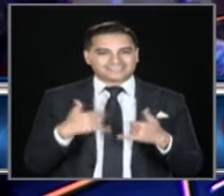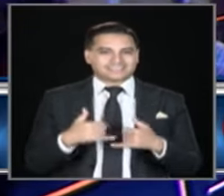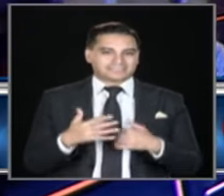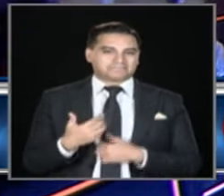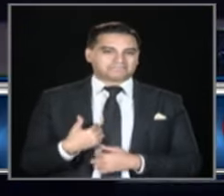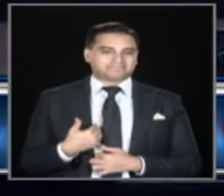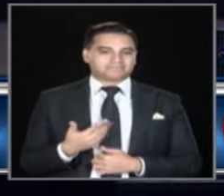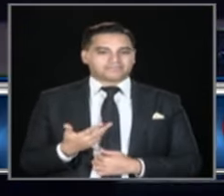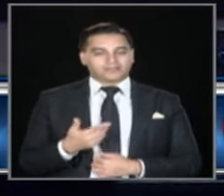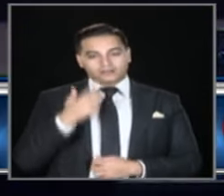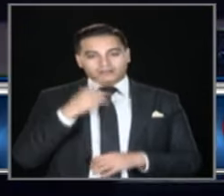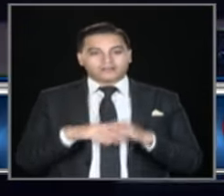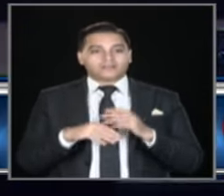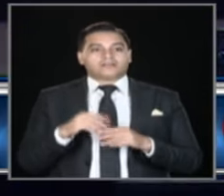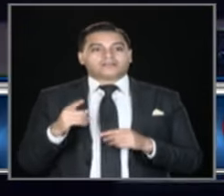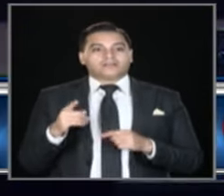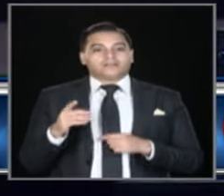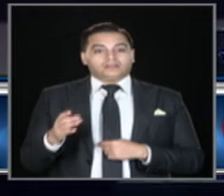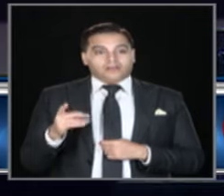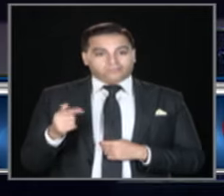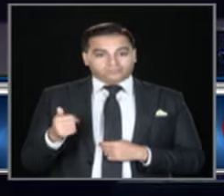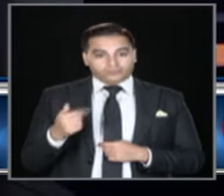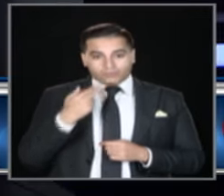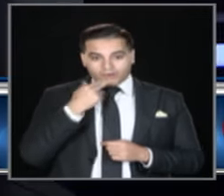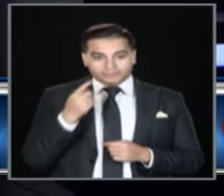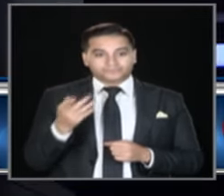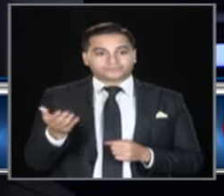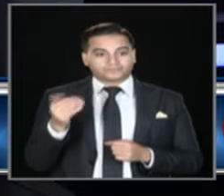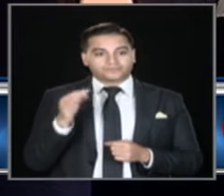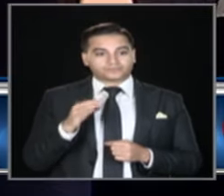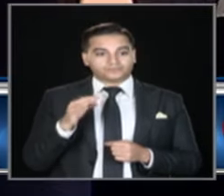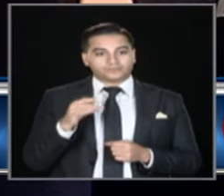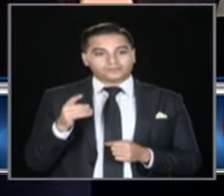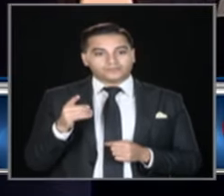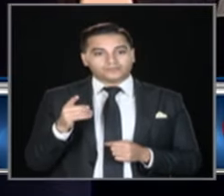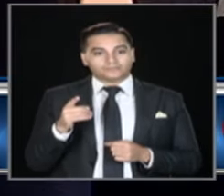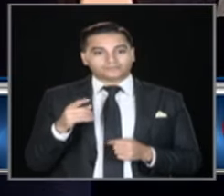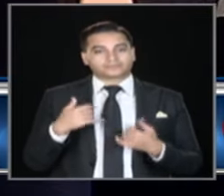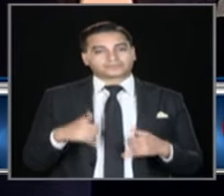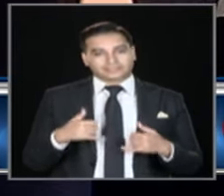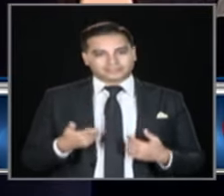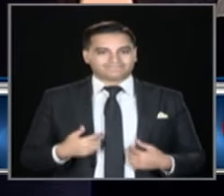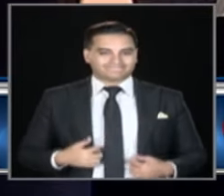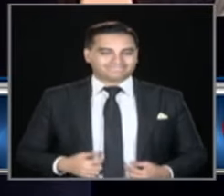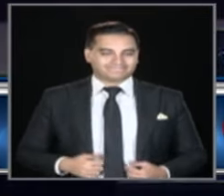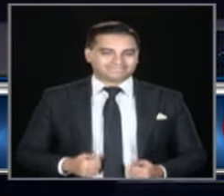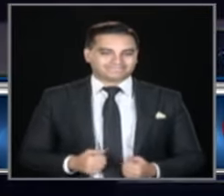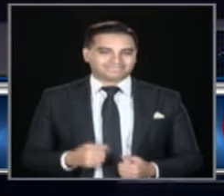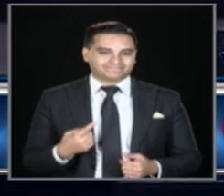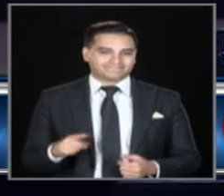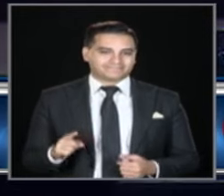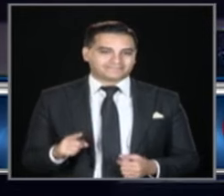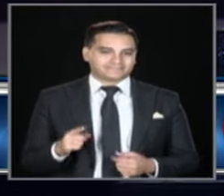خاطئه رمضان عندك اجابه اه اه اتفضل الجزائر